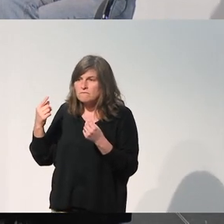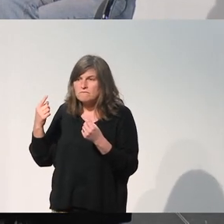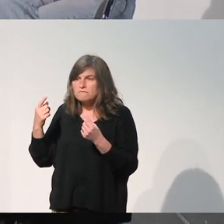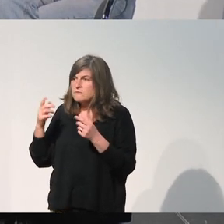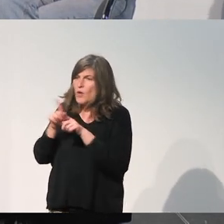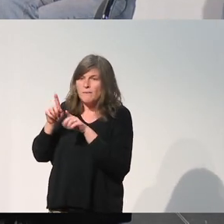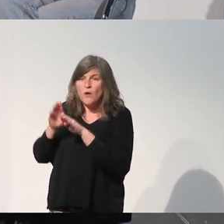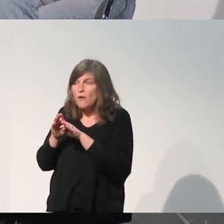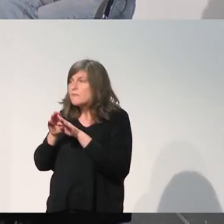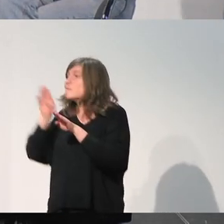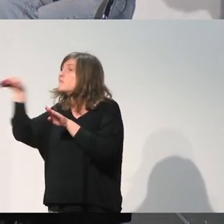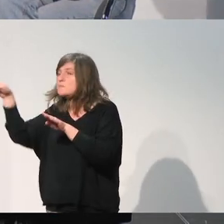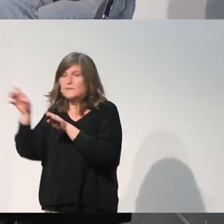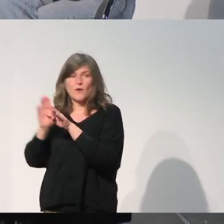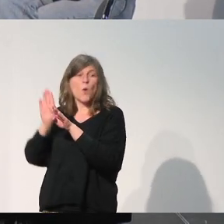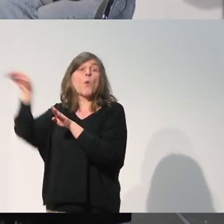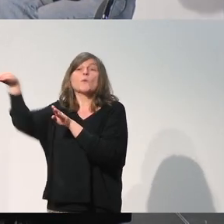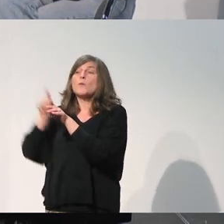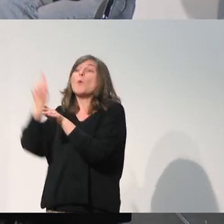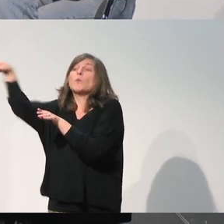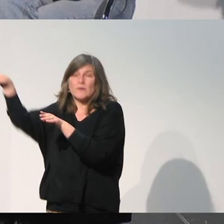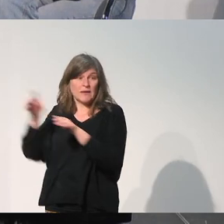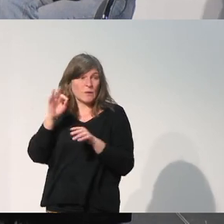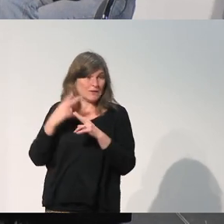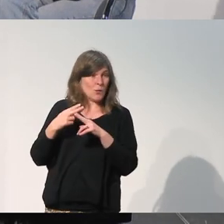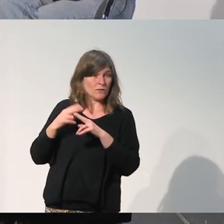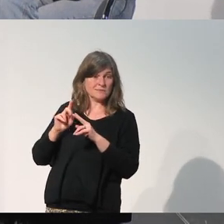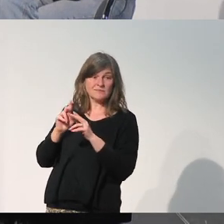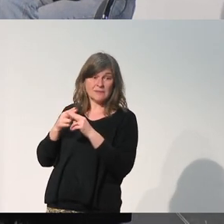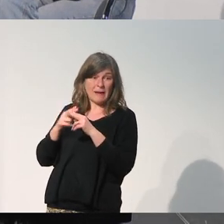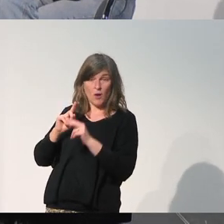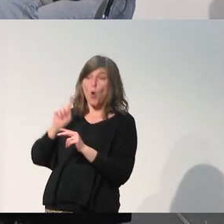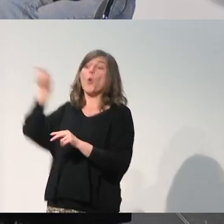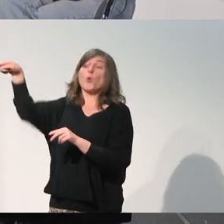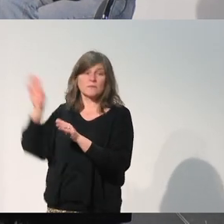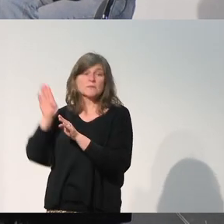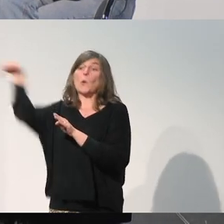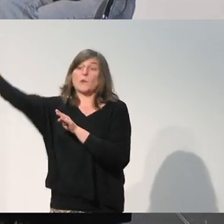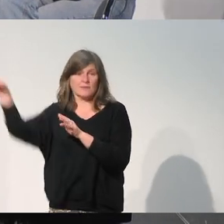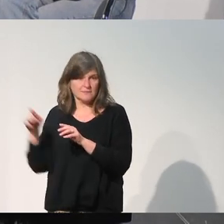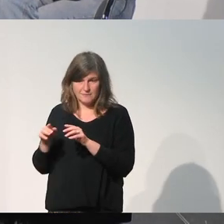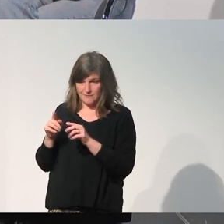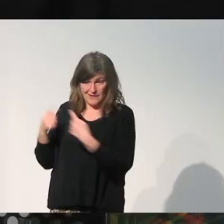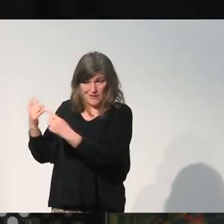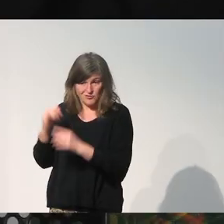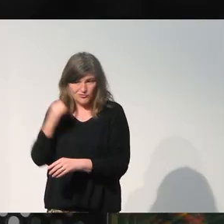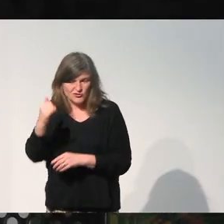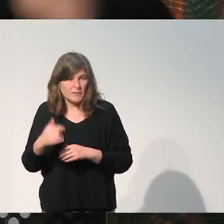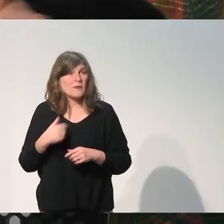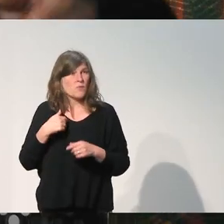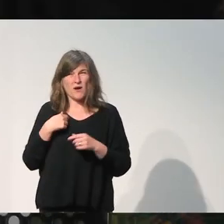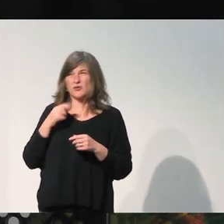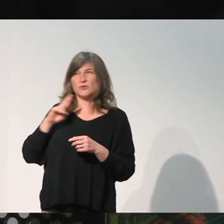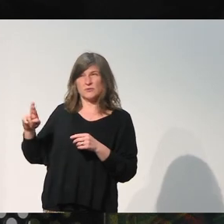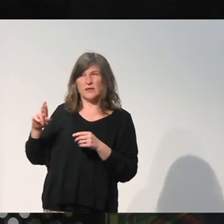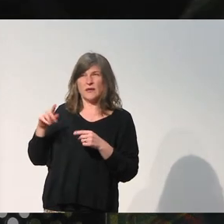l'autre côté. Oui, ce qu'on appelle de l'autre côté. Et ce qui est assez fou, donc ça, c'est arrivé quand je suis retourné au Liban, c'était vers 2010. Et donc là, j'y suis retourné encore, donc là,